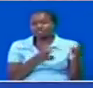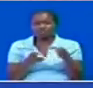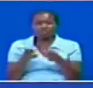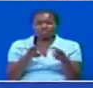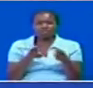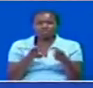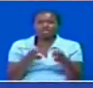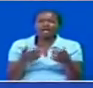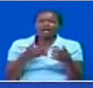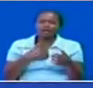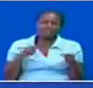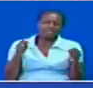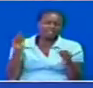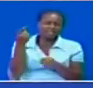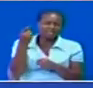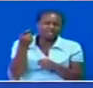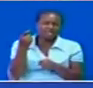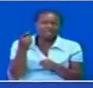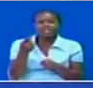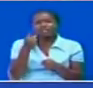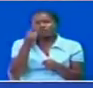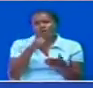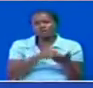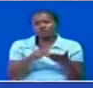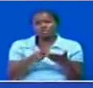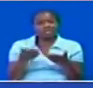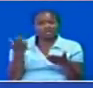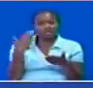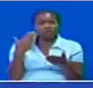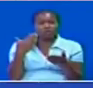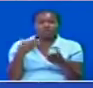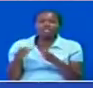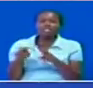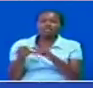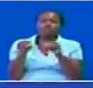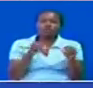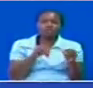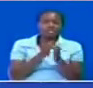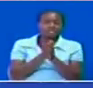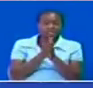ambazo zimelikumba taifa kwa kipindi cha juma moja lililopita waliwekwa kwenye maombi.